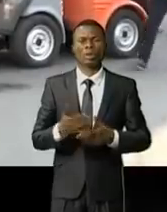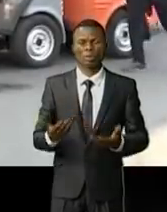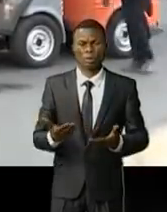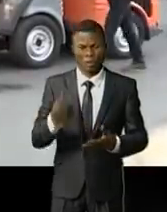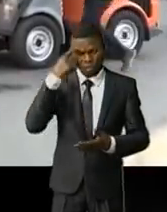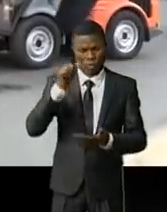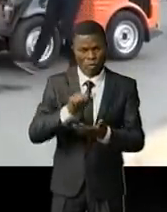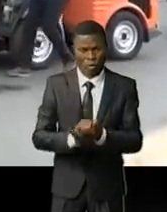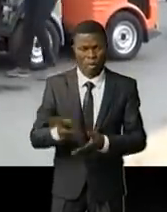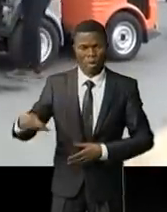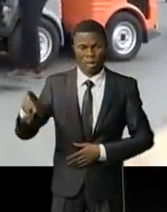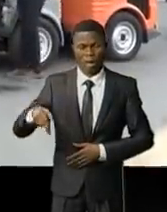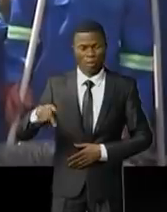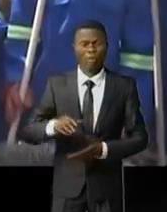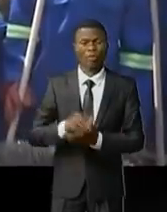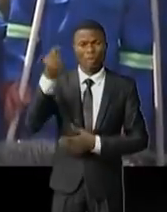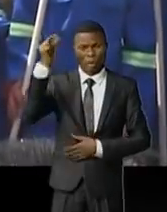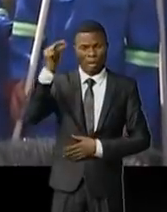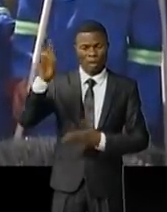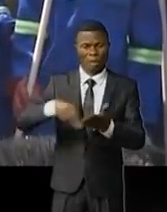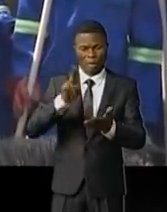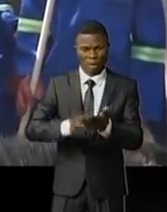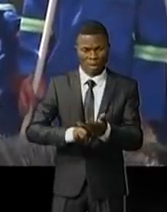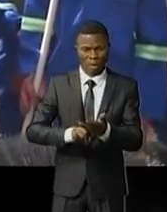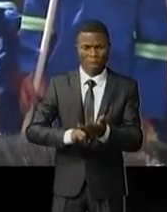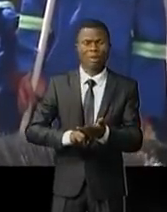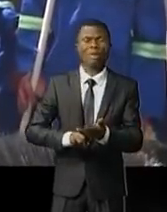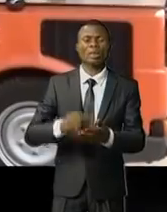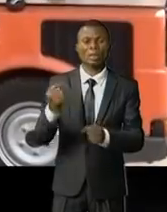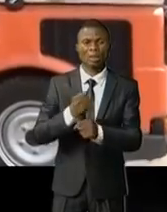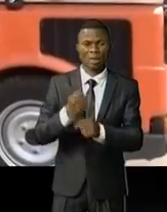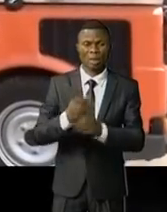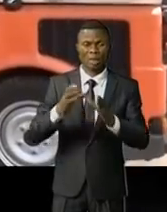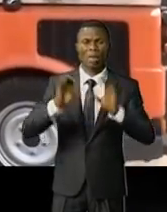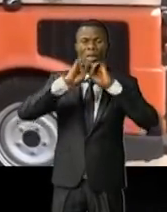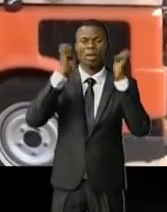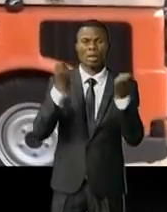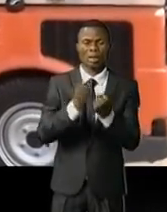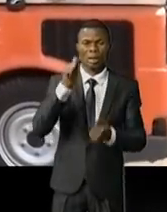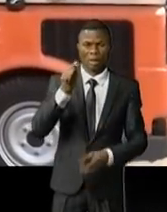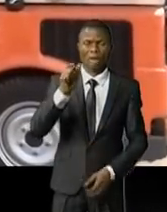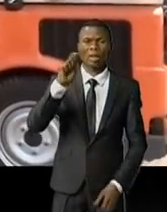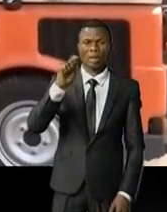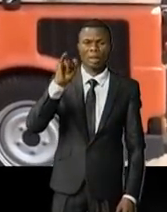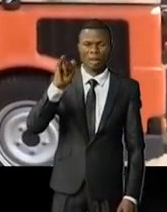Pour ce faire, la province cuprifère a signé un protocole de sous-traitance avec l'entreprise ITM,